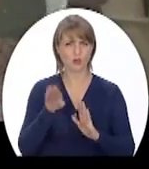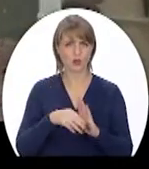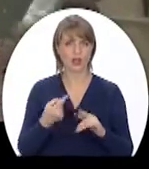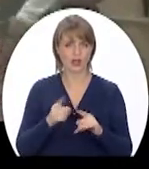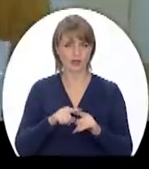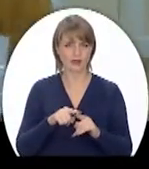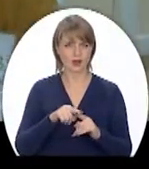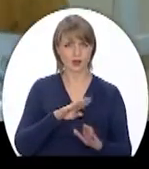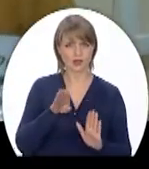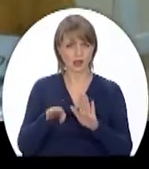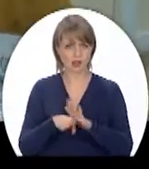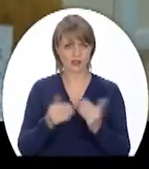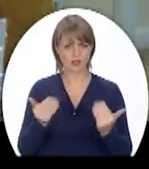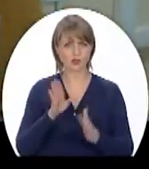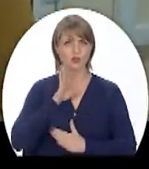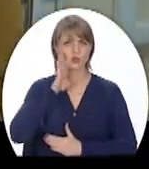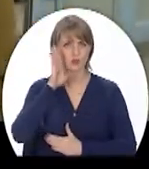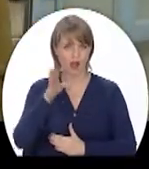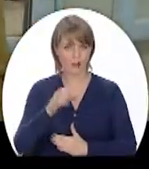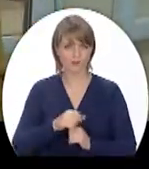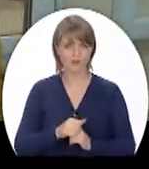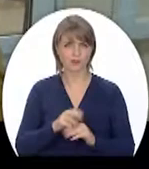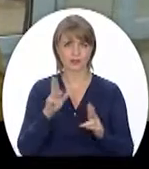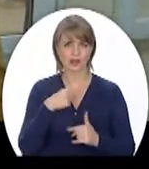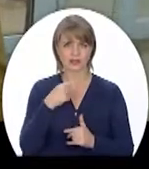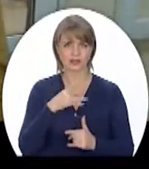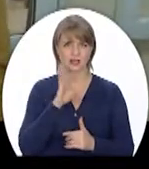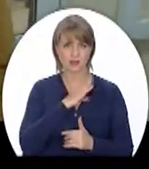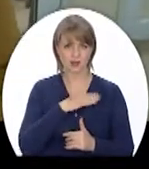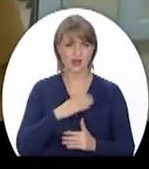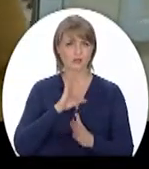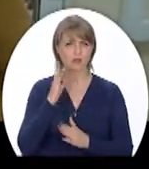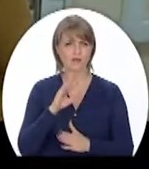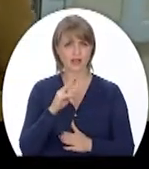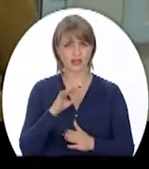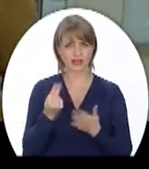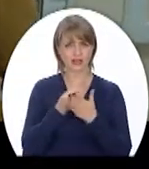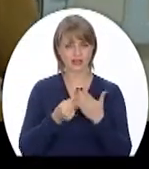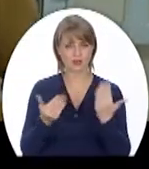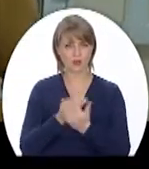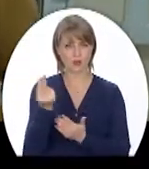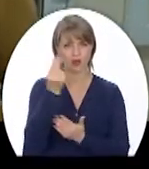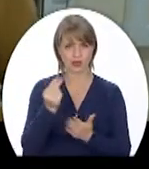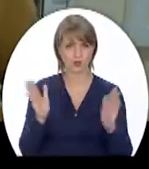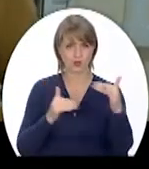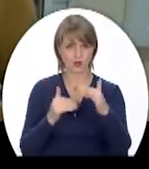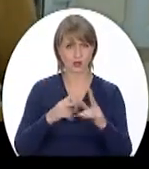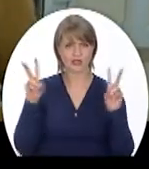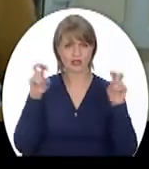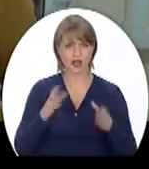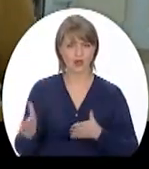занятия подстраиваться. Сегодня с утра, как сказала мама, с утра Вероника нарисовала новый рисунок и назвала его «Дорога в